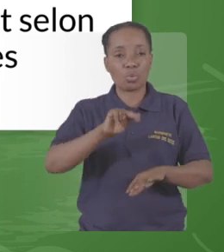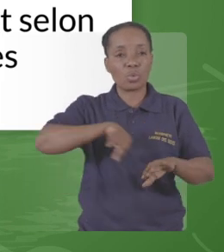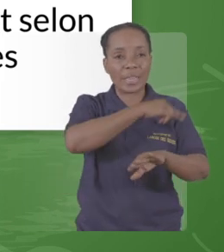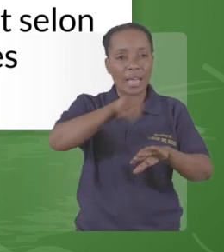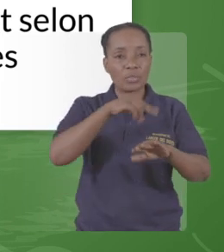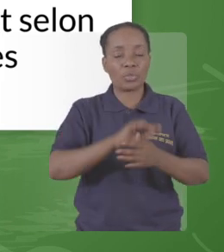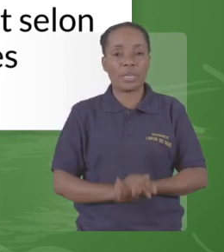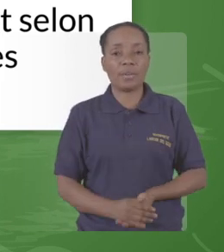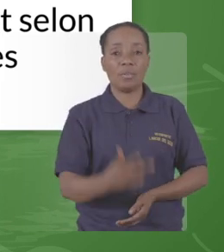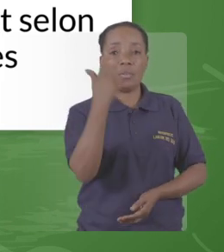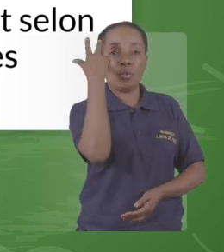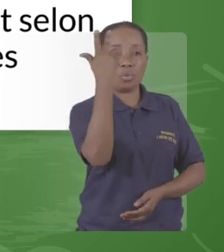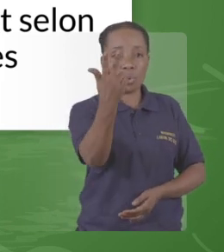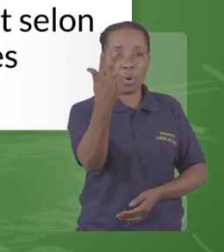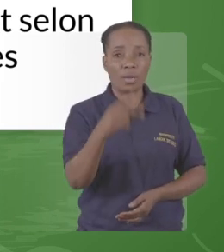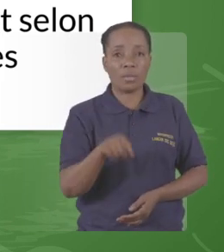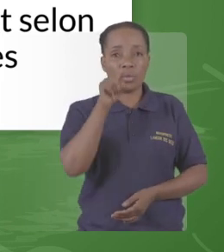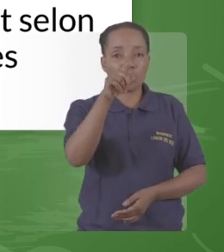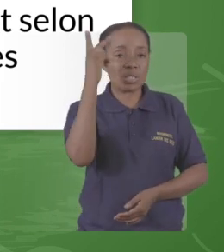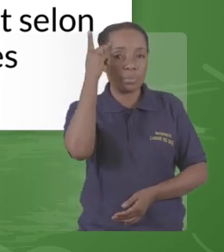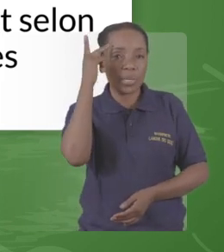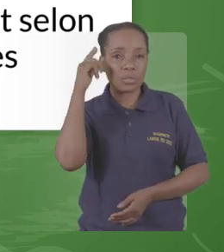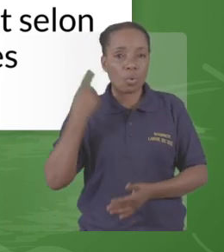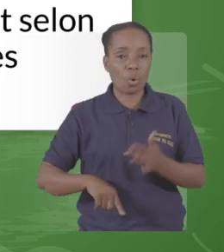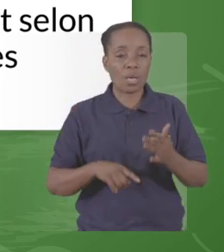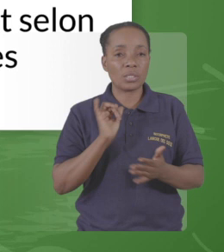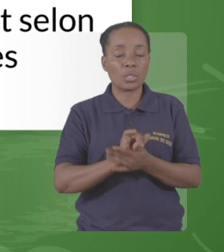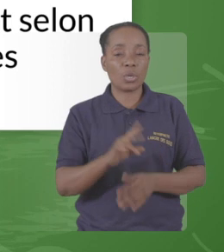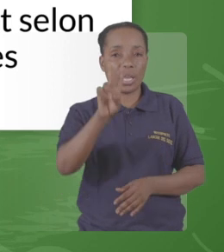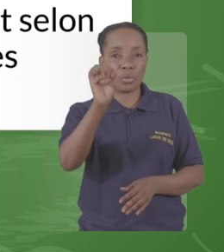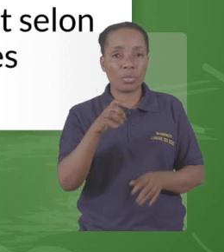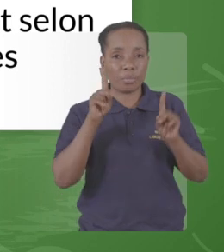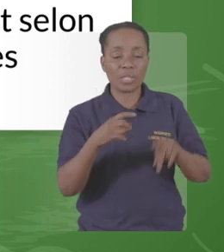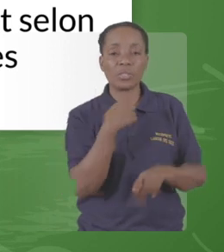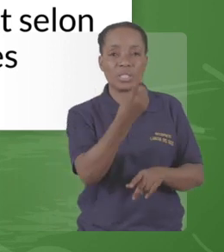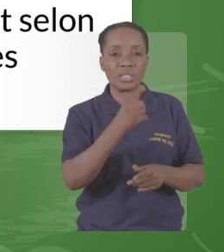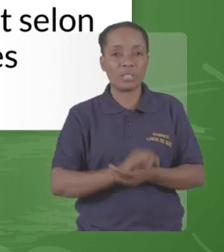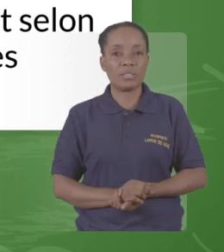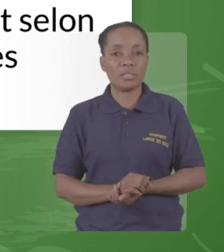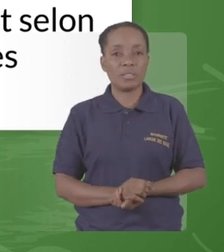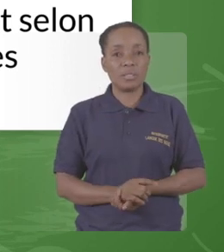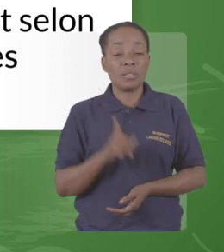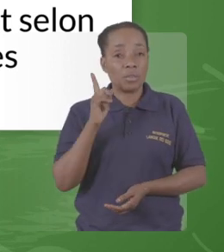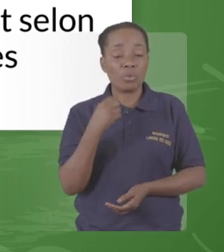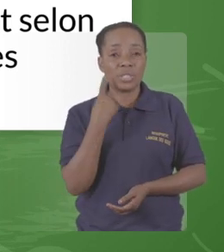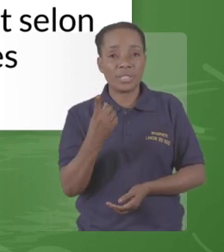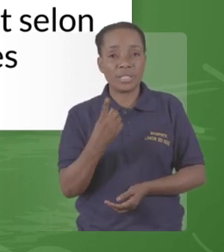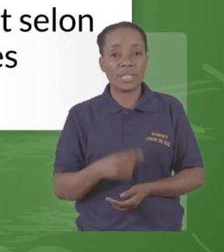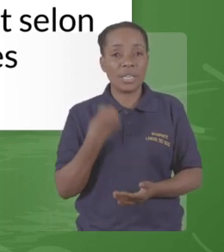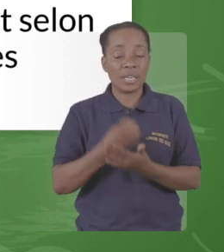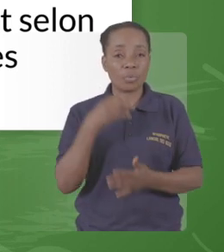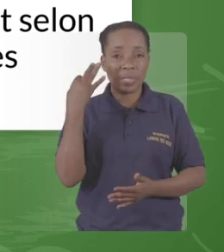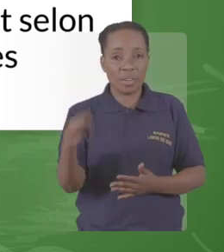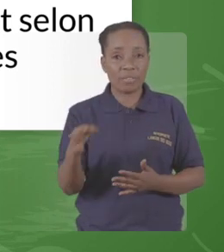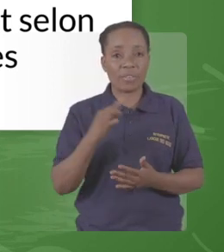penses-tu de l'opinion du second intervenant selon laquelle l'économie de la France